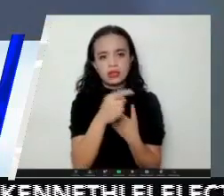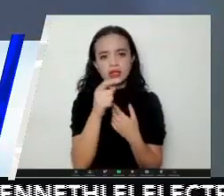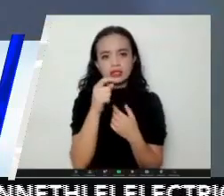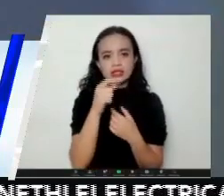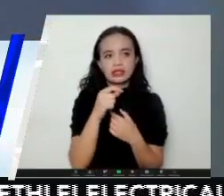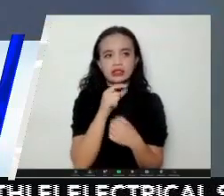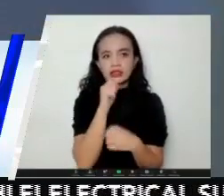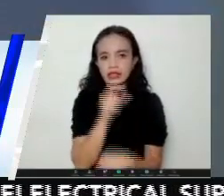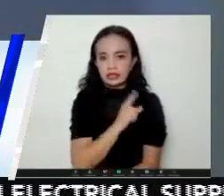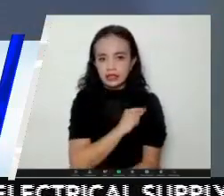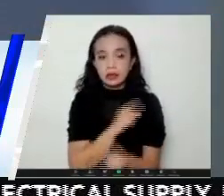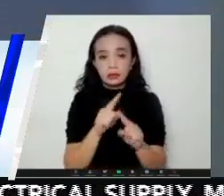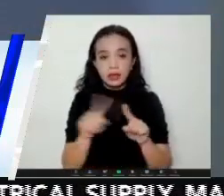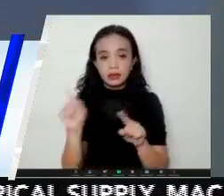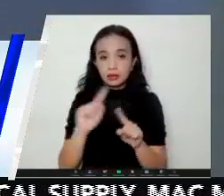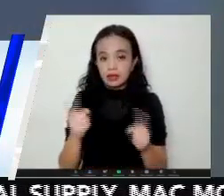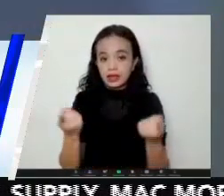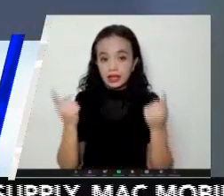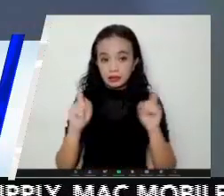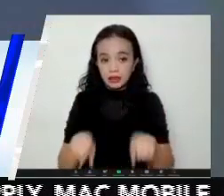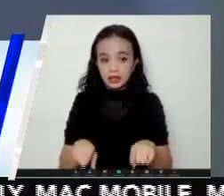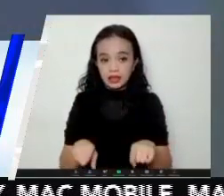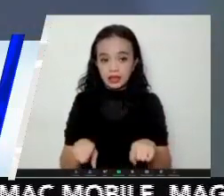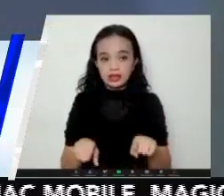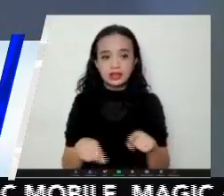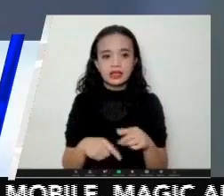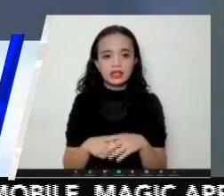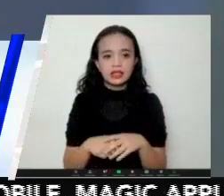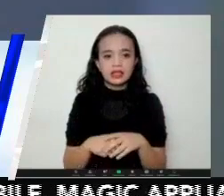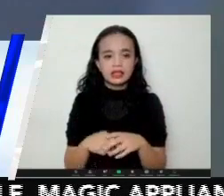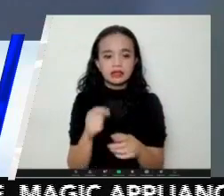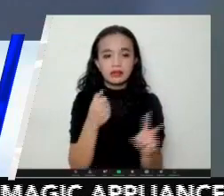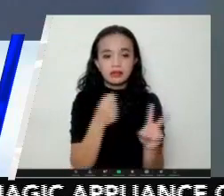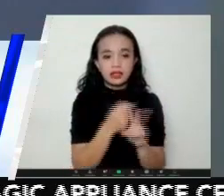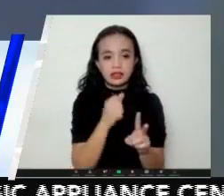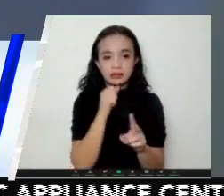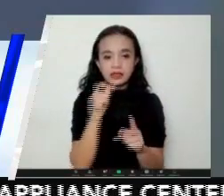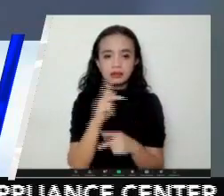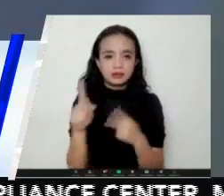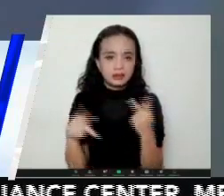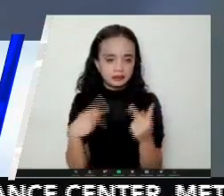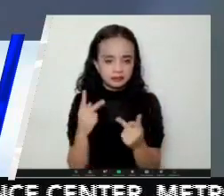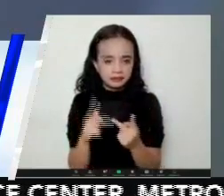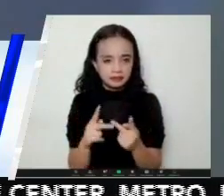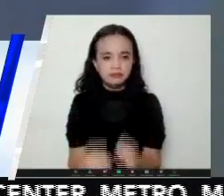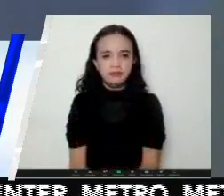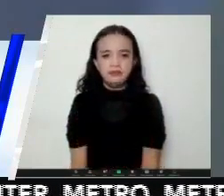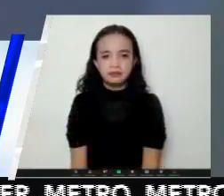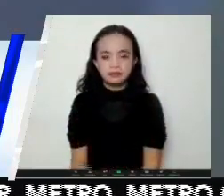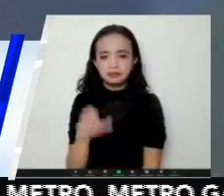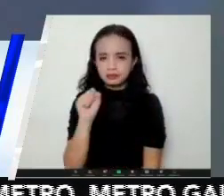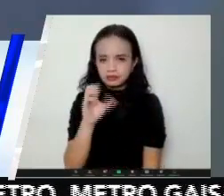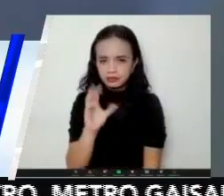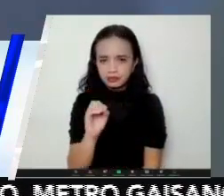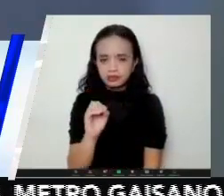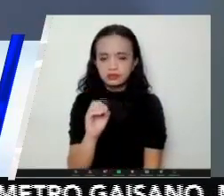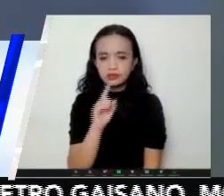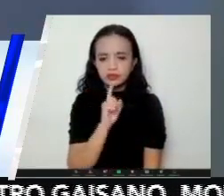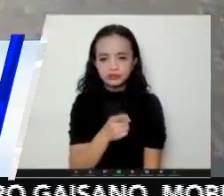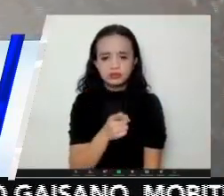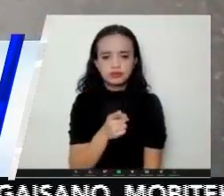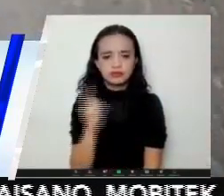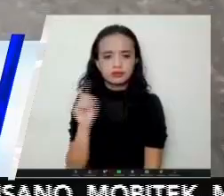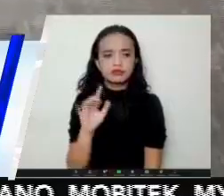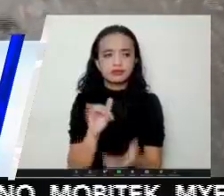ang reality is hindi naman perfect ang victim. May mga mali din naman din sila. So it opened up me to that